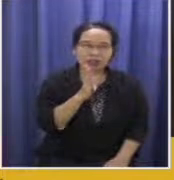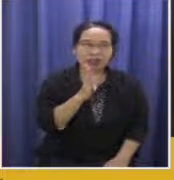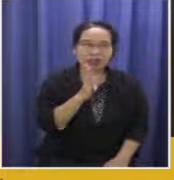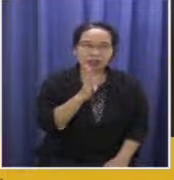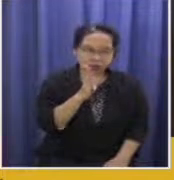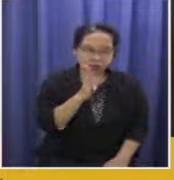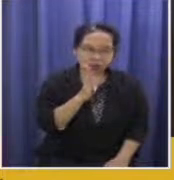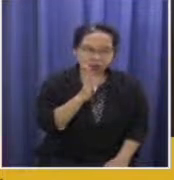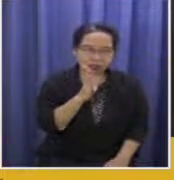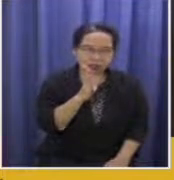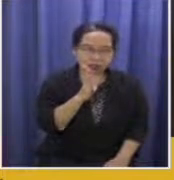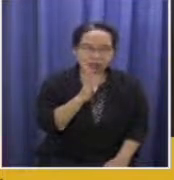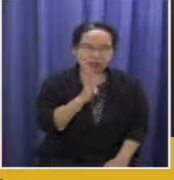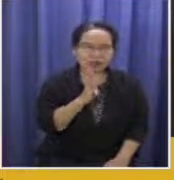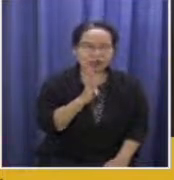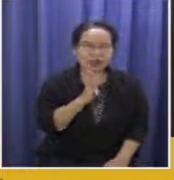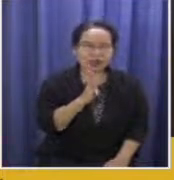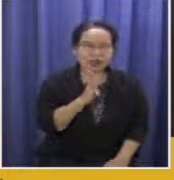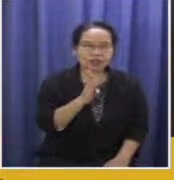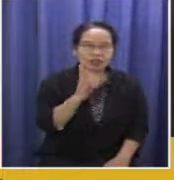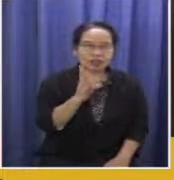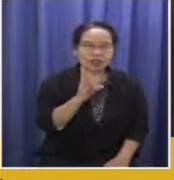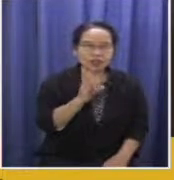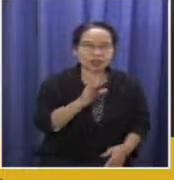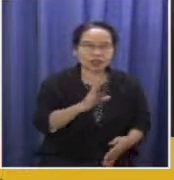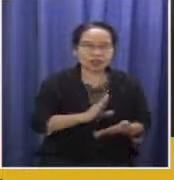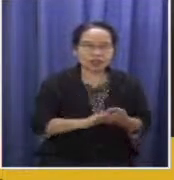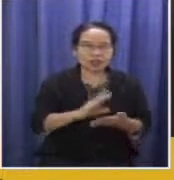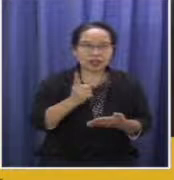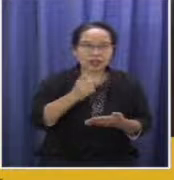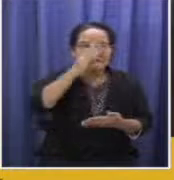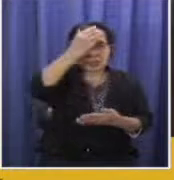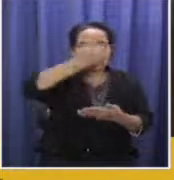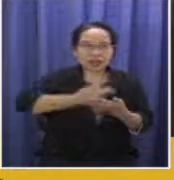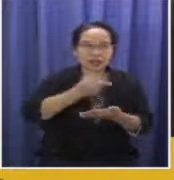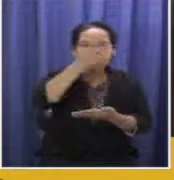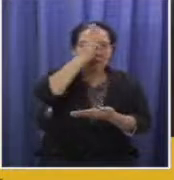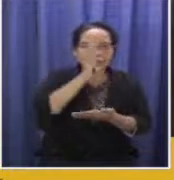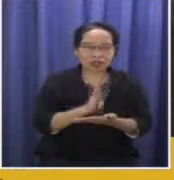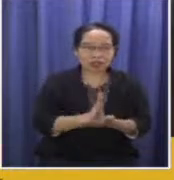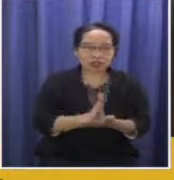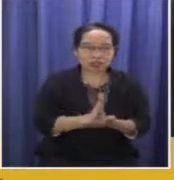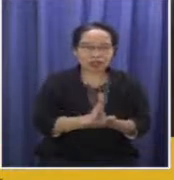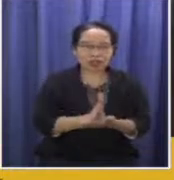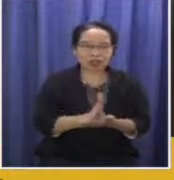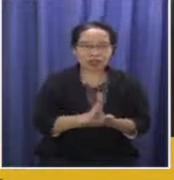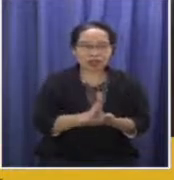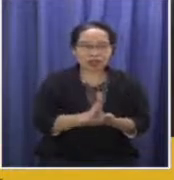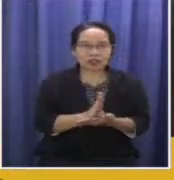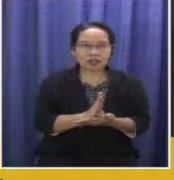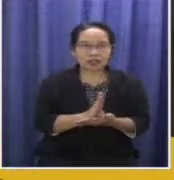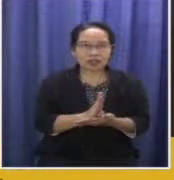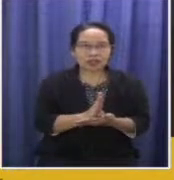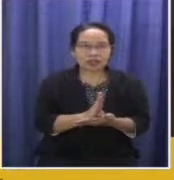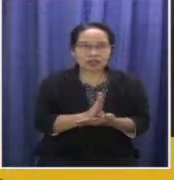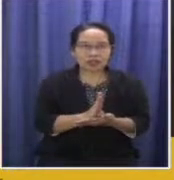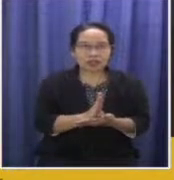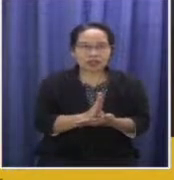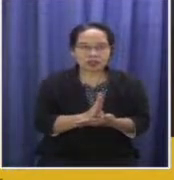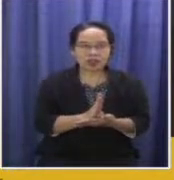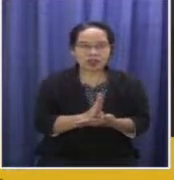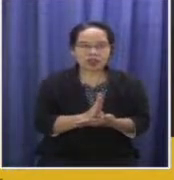जुन मौलिक हस्तलिपिमा प्रयोग गरेको वाक्यांश चाहिँ मोनोगेनस theos भनेर प्रयोग गरेको